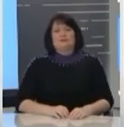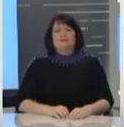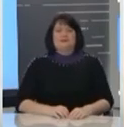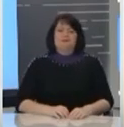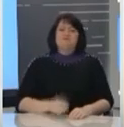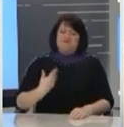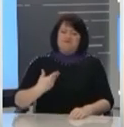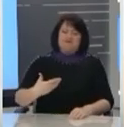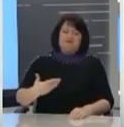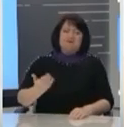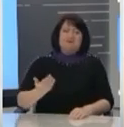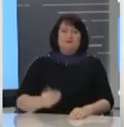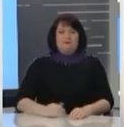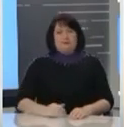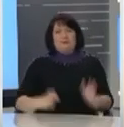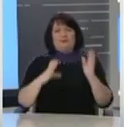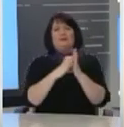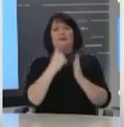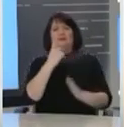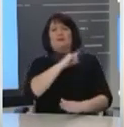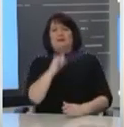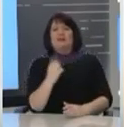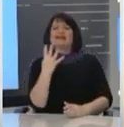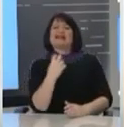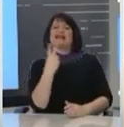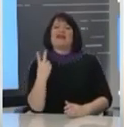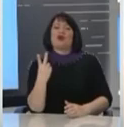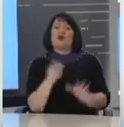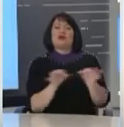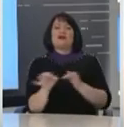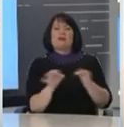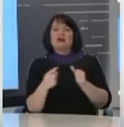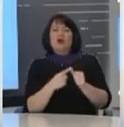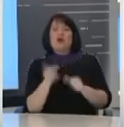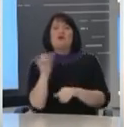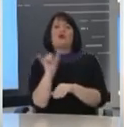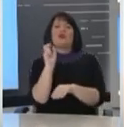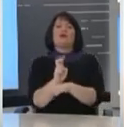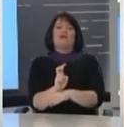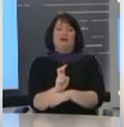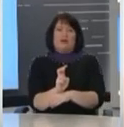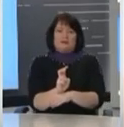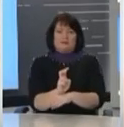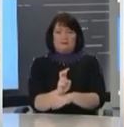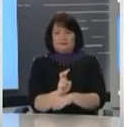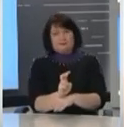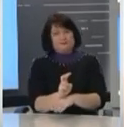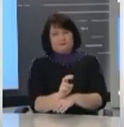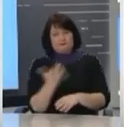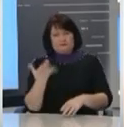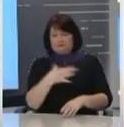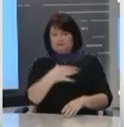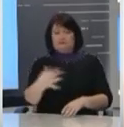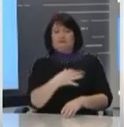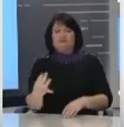Συνεχίζω. Άρθρο 1 ως 42. Κτηματολόγιο υποθηκοφυλακία. Για την πρόσληψη